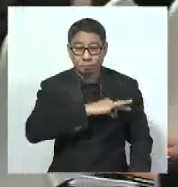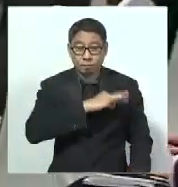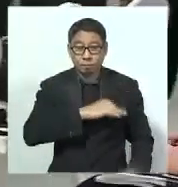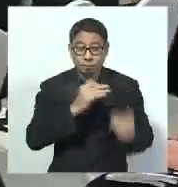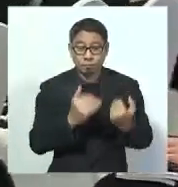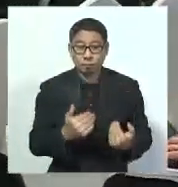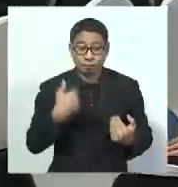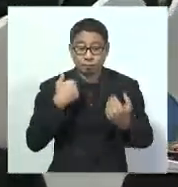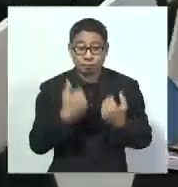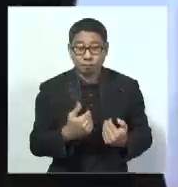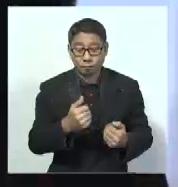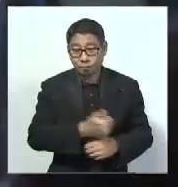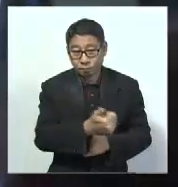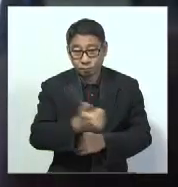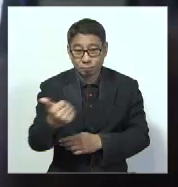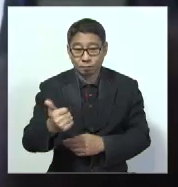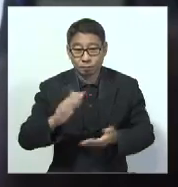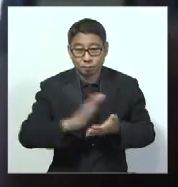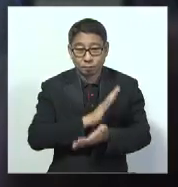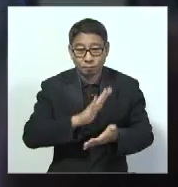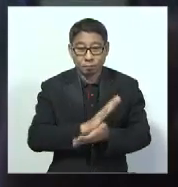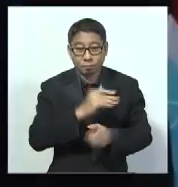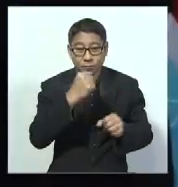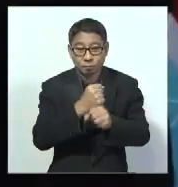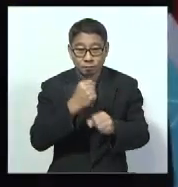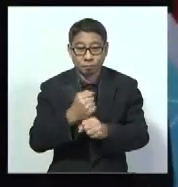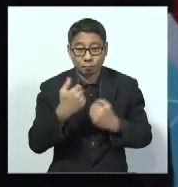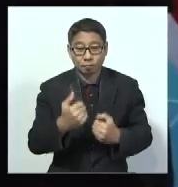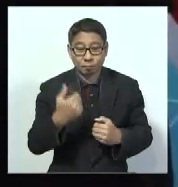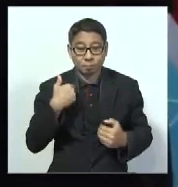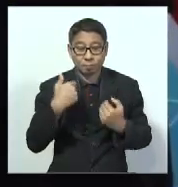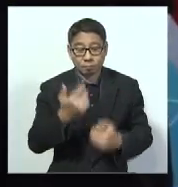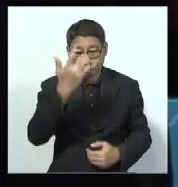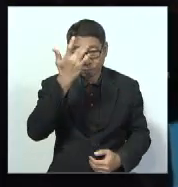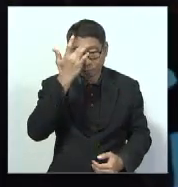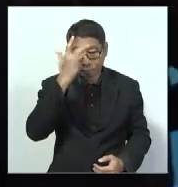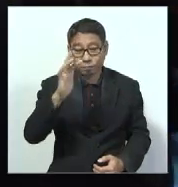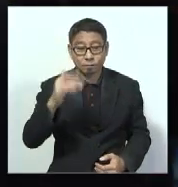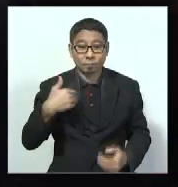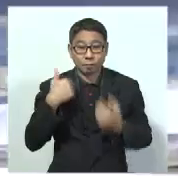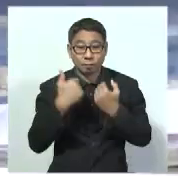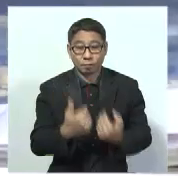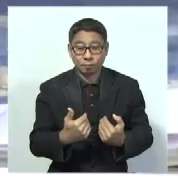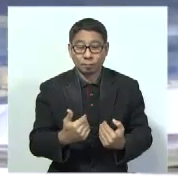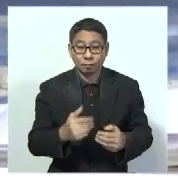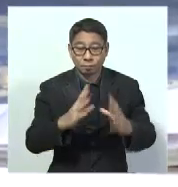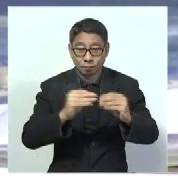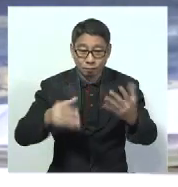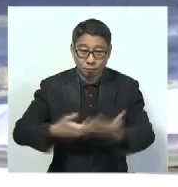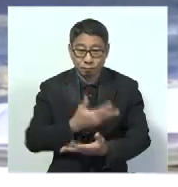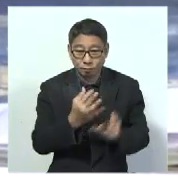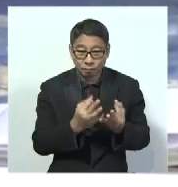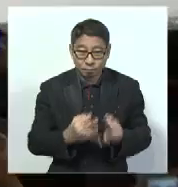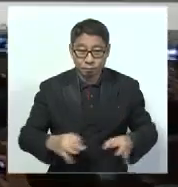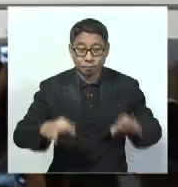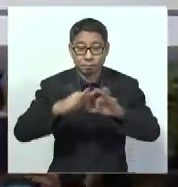คนชาติของรัฐสมาชิกอาเซียนอื่นๆเอกสารกรอบการดำเนินงานเครือข่ายเมืองอัจฉริยะค่ะ ซึ่งการประชุมครั้งนี้นะครับถือว่าค่อนข้างสำ